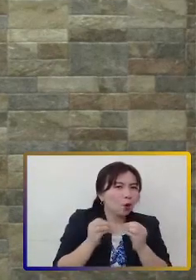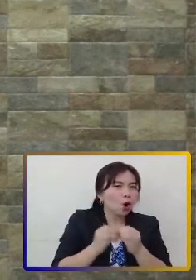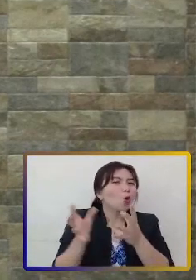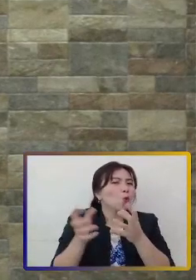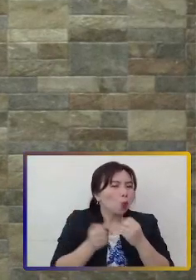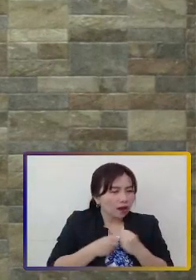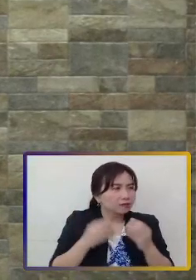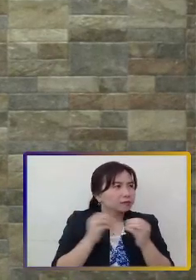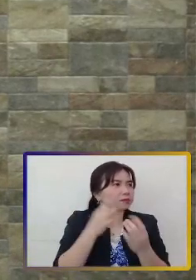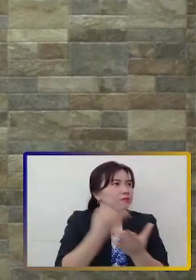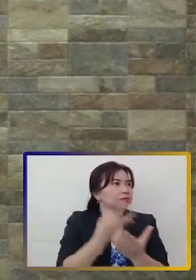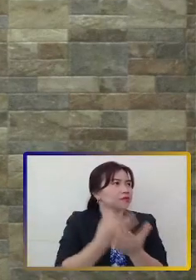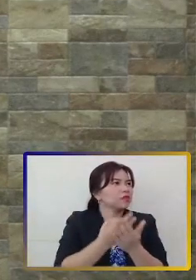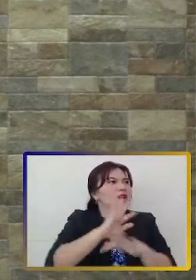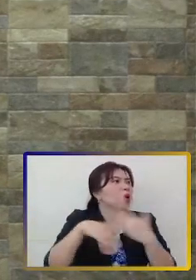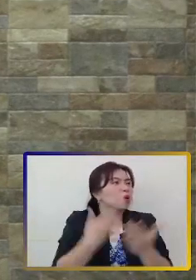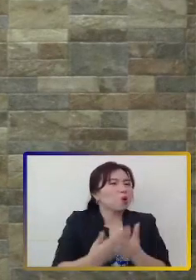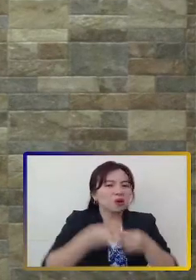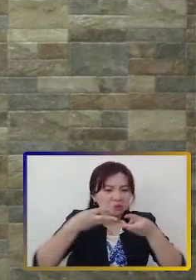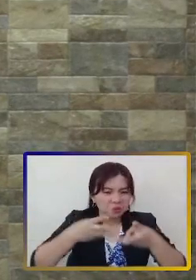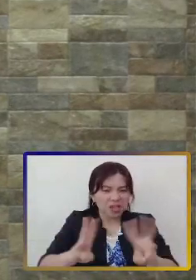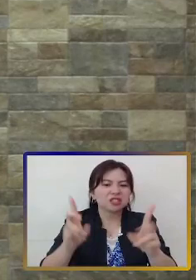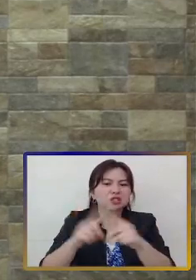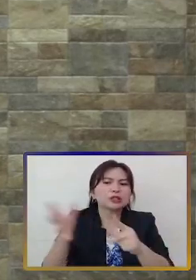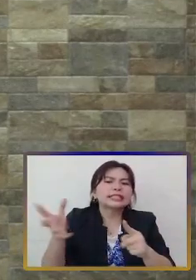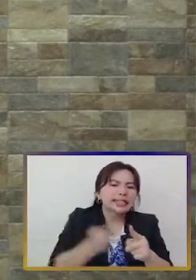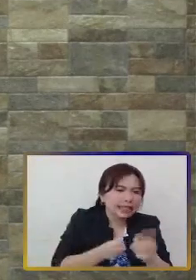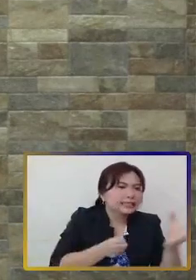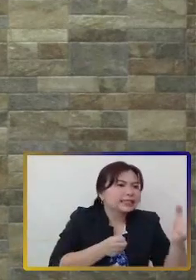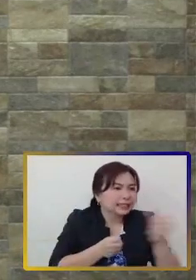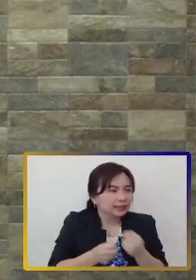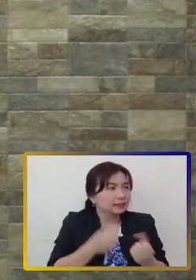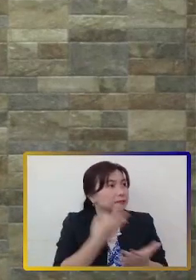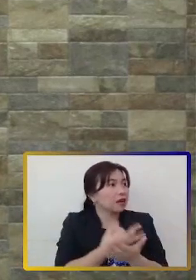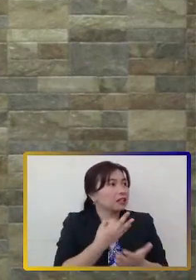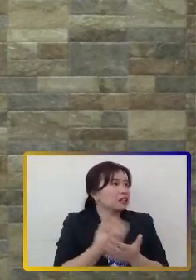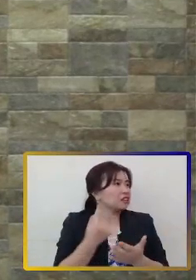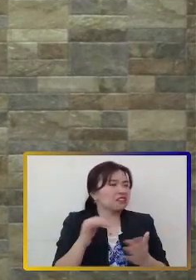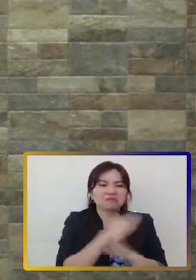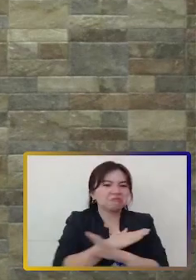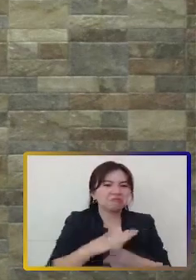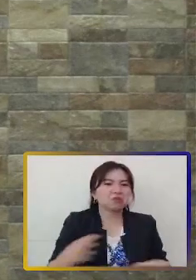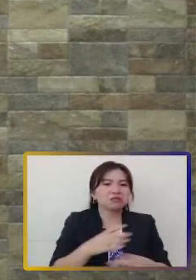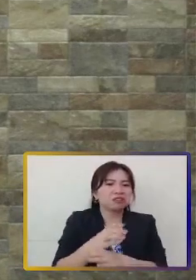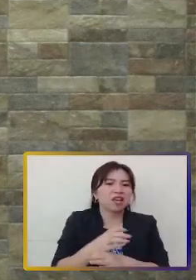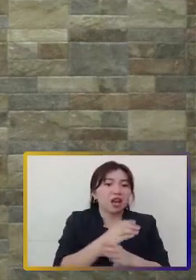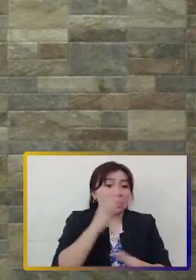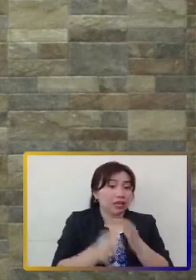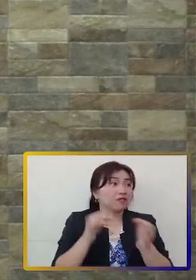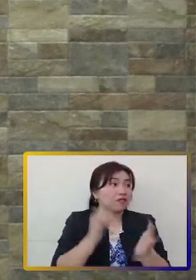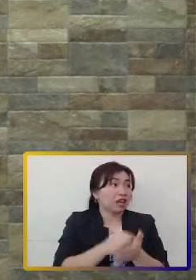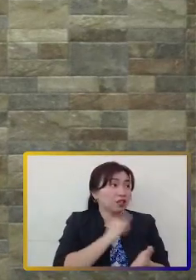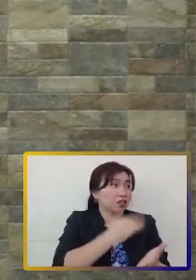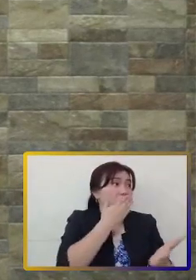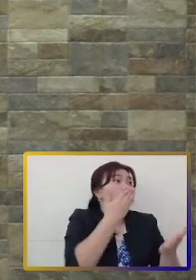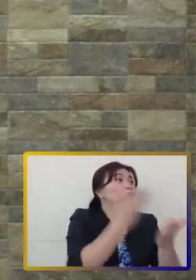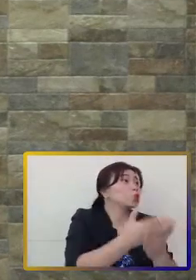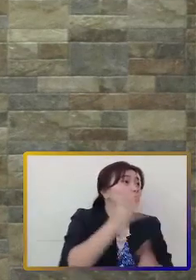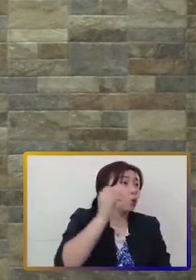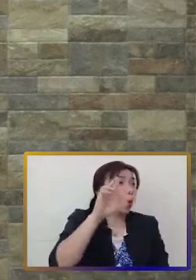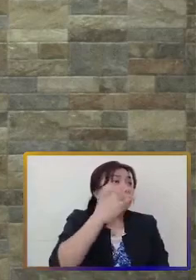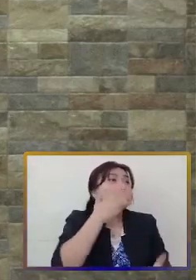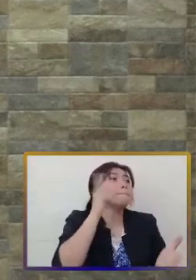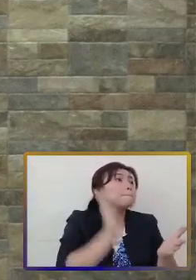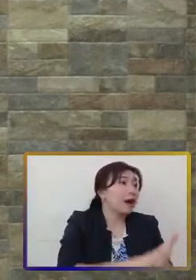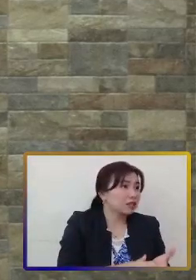kaka-aral to Gain money to get money They don't care anymore kung ito ay sa maayos o malinis na pamamaraan wala